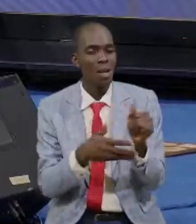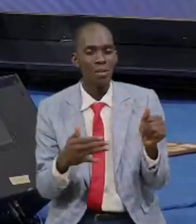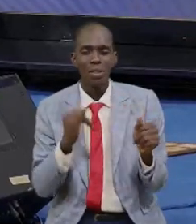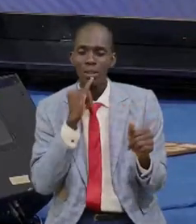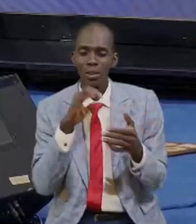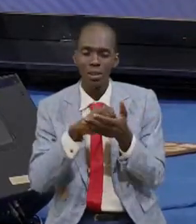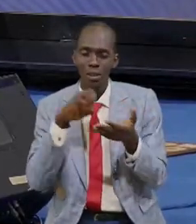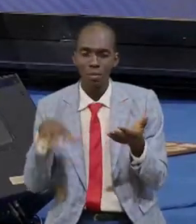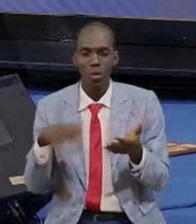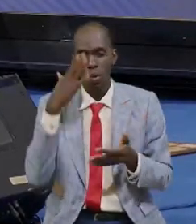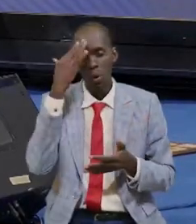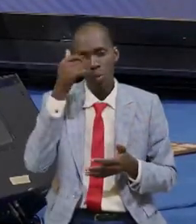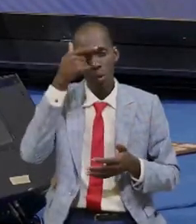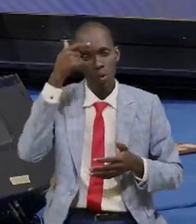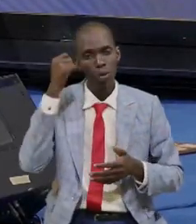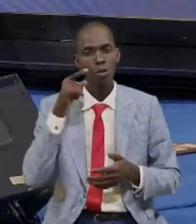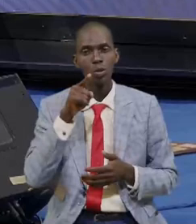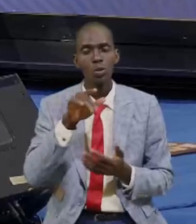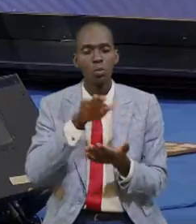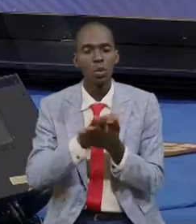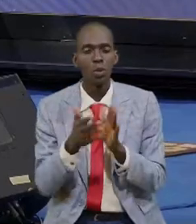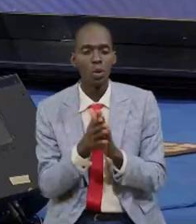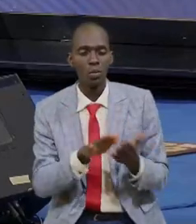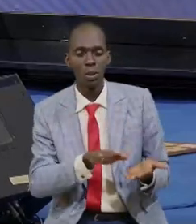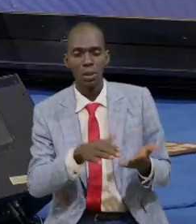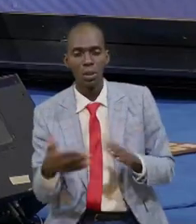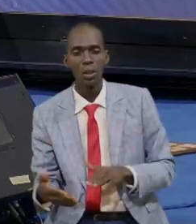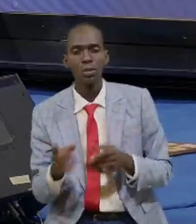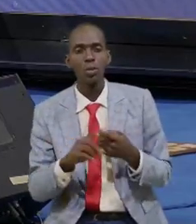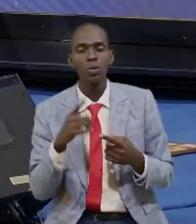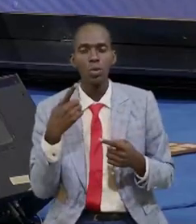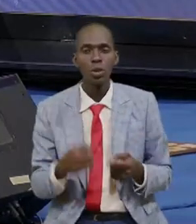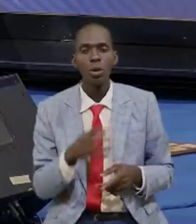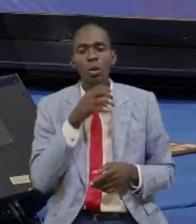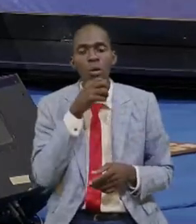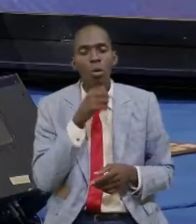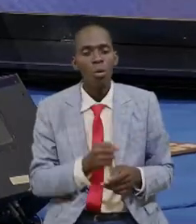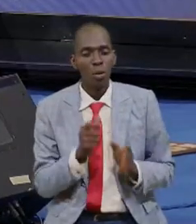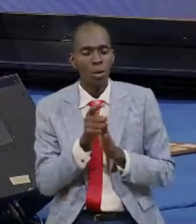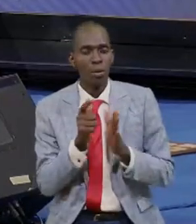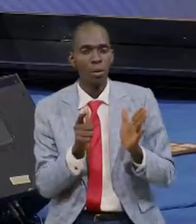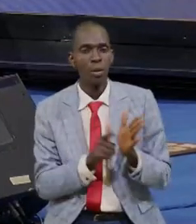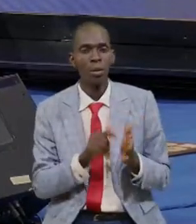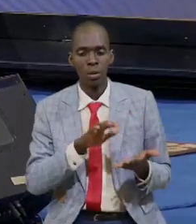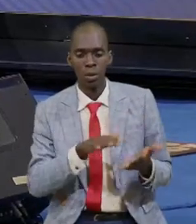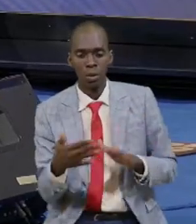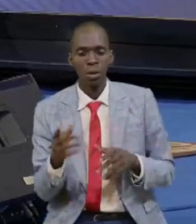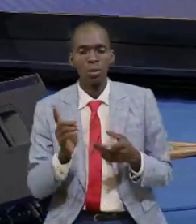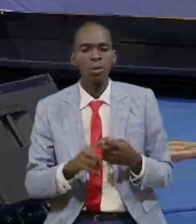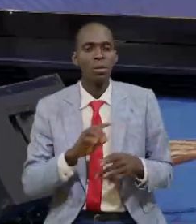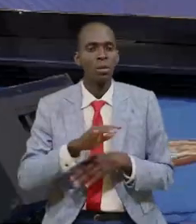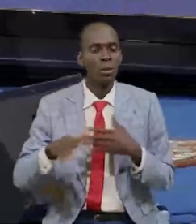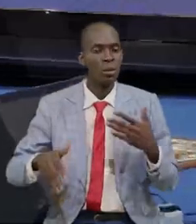est ôté parce que vous êtes mort à l'ancienne loi et vous êtes mort